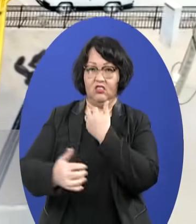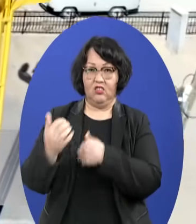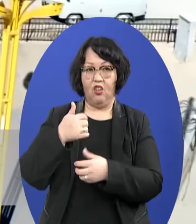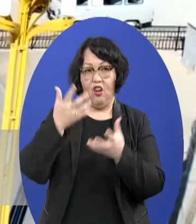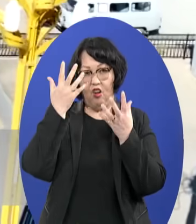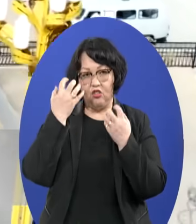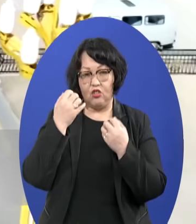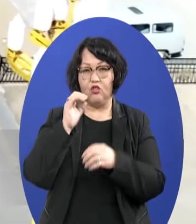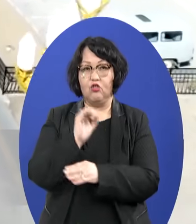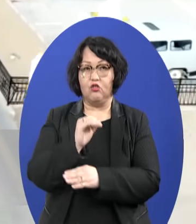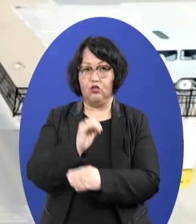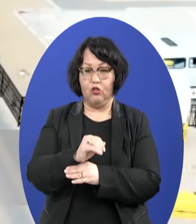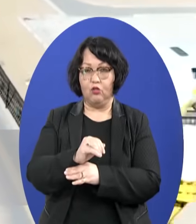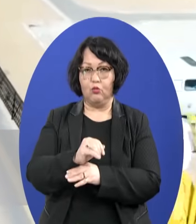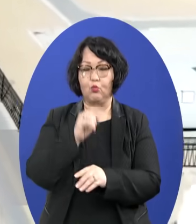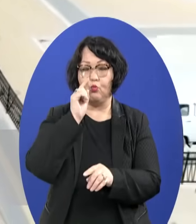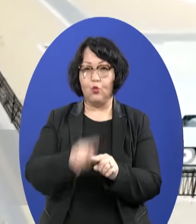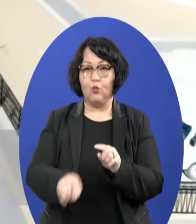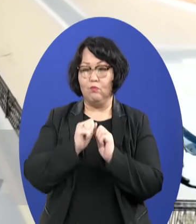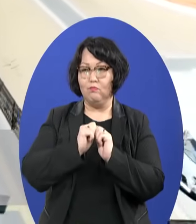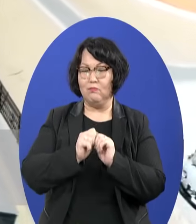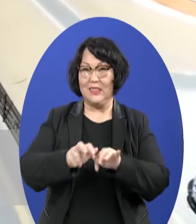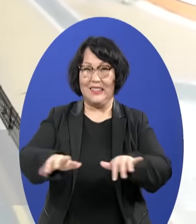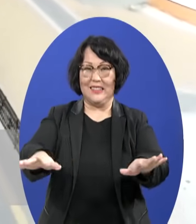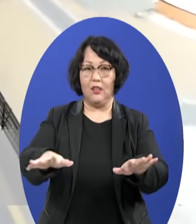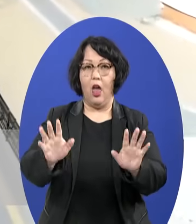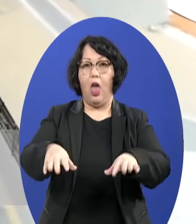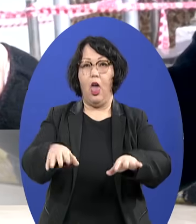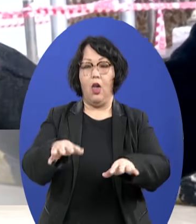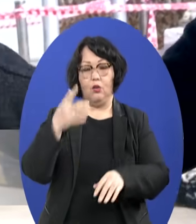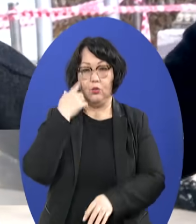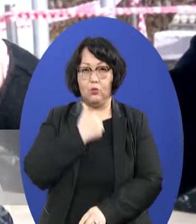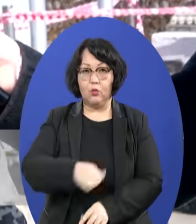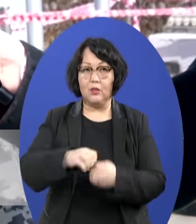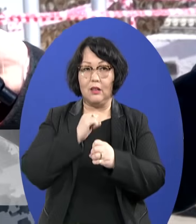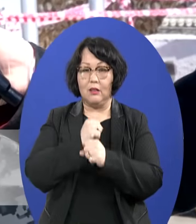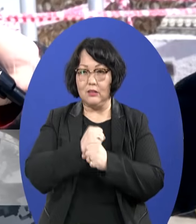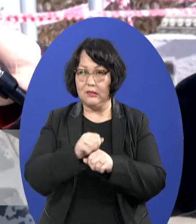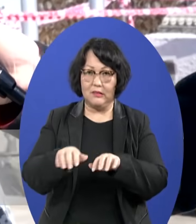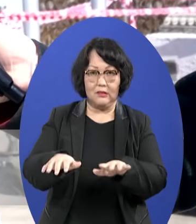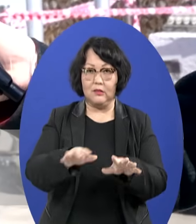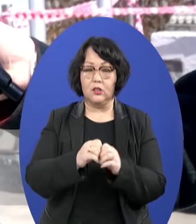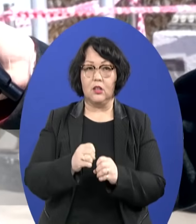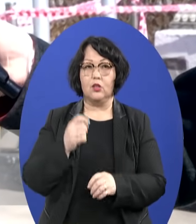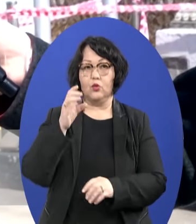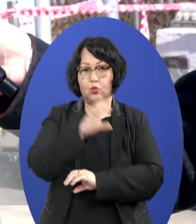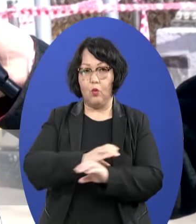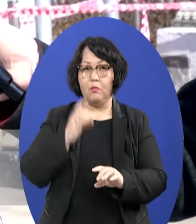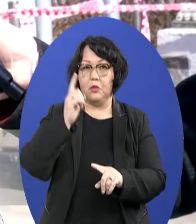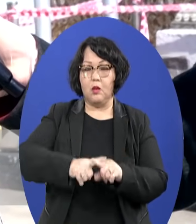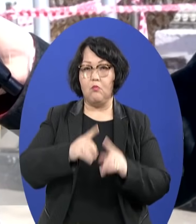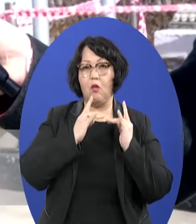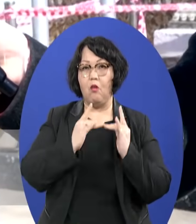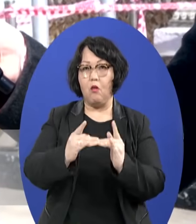хоногоор хяналтгүйгээр тархсан юм тархалтын араас одоо өдөр шөнөгүй ажиллаж байна. За суман дээр нэмэлт орнуудыг дэлгэж байна. За